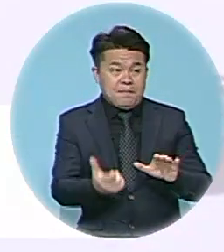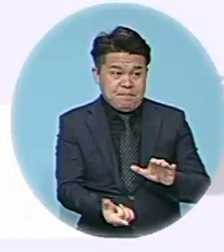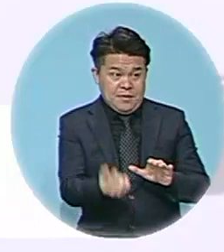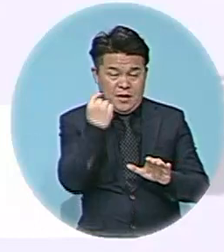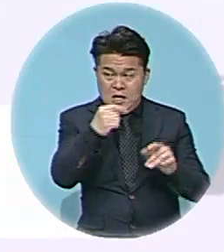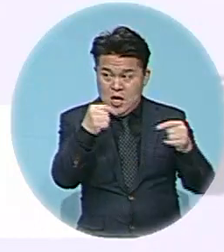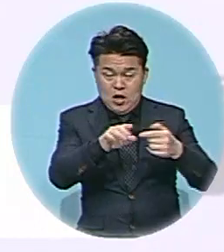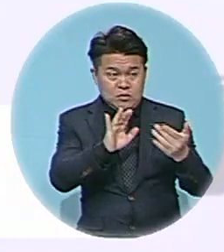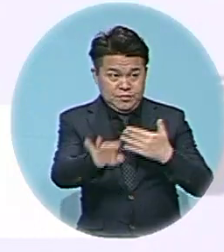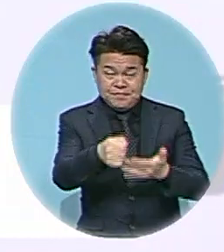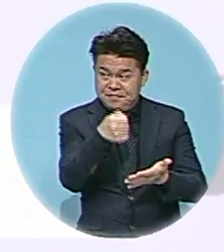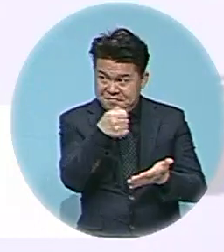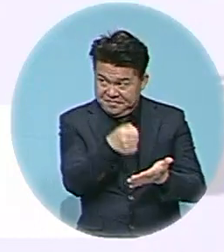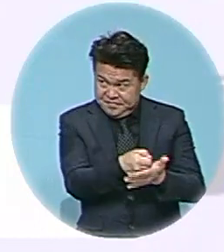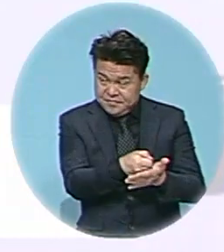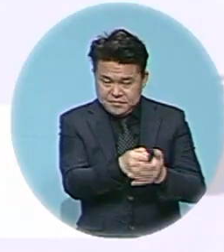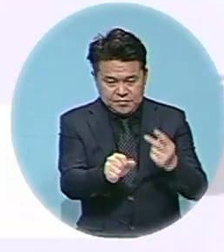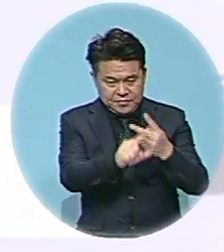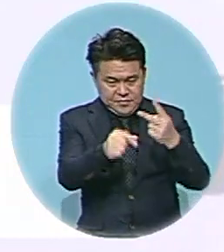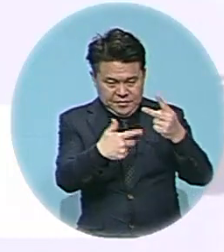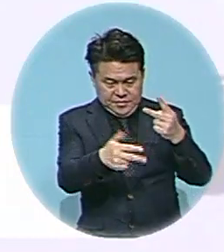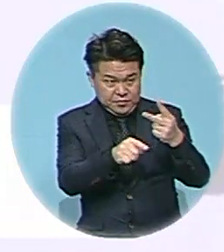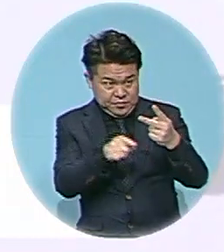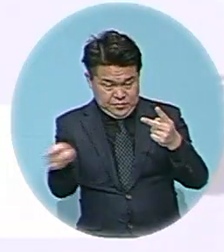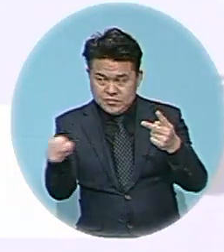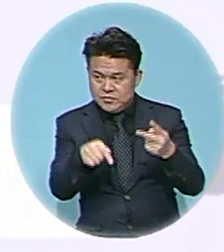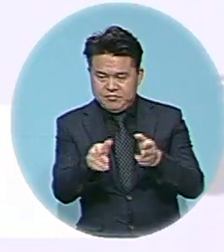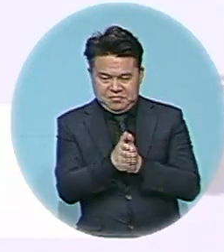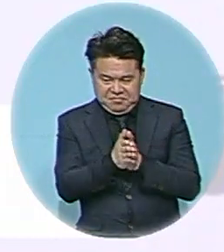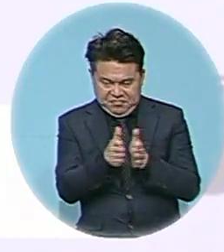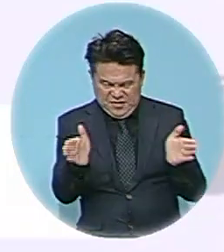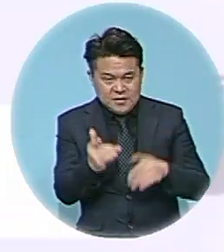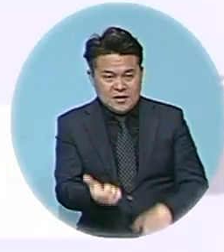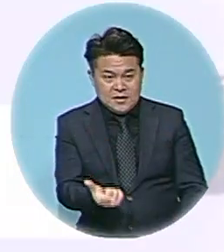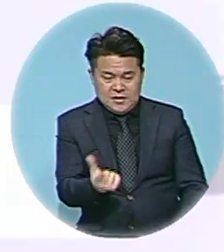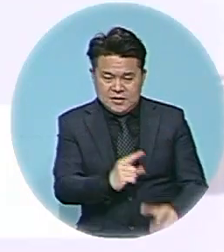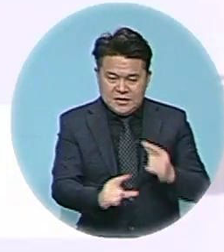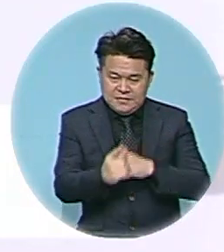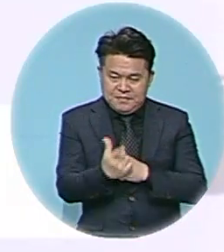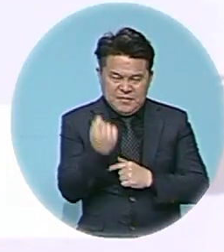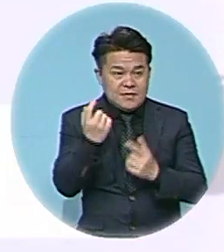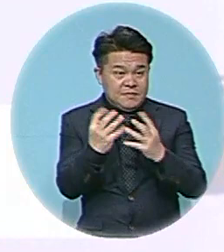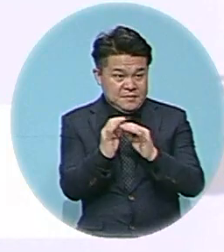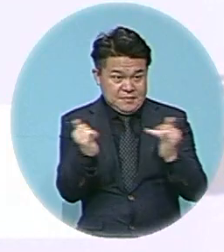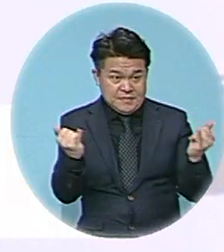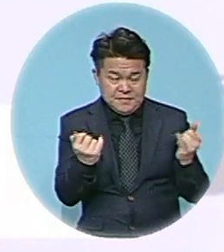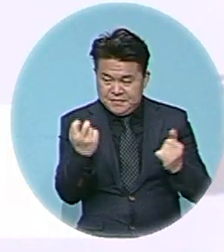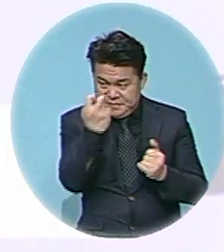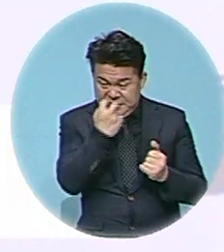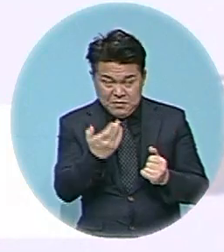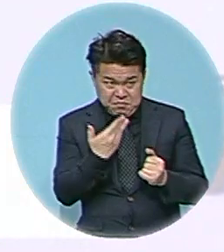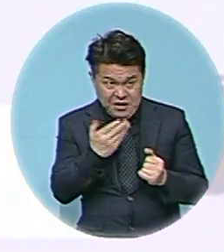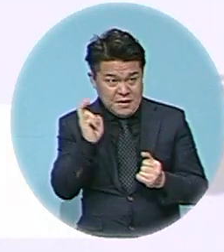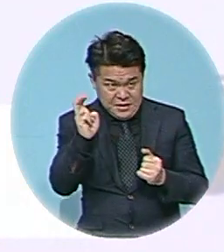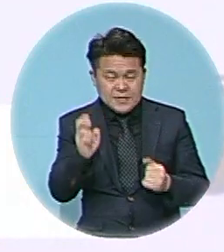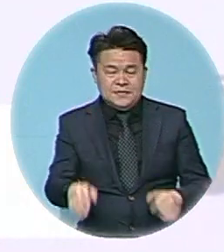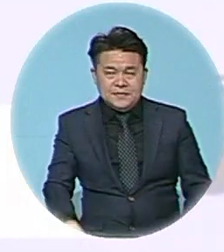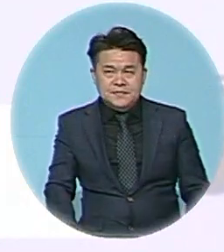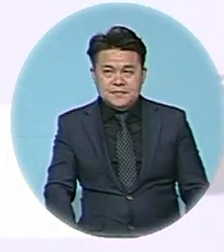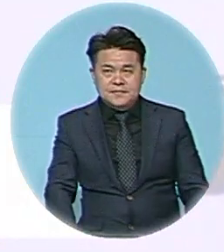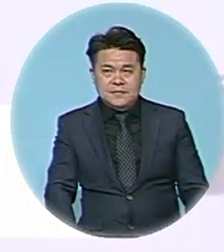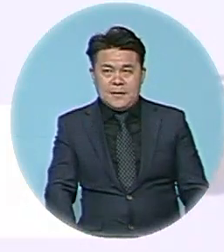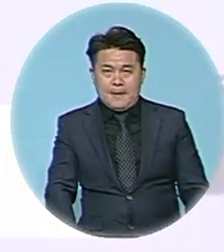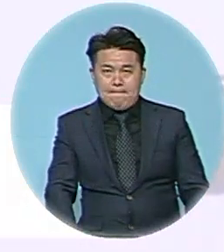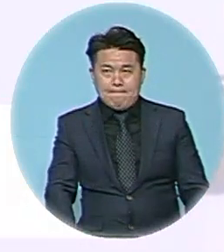신속한 협의를 통해서 2월 7일부터는 보다 신속하고 더 많은 검사 물량을 소화할 수